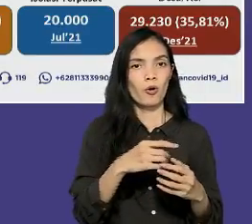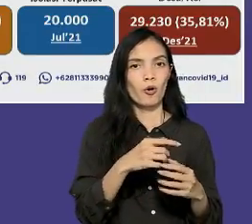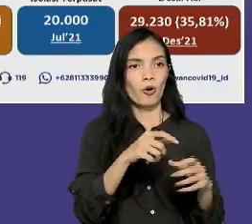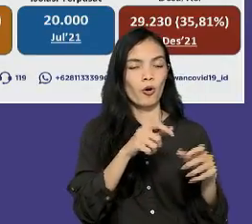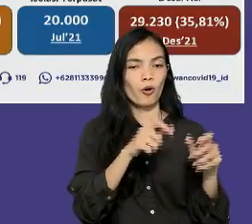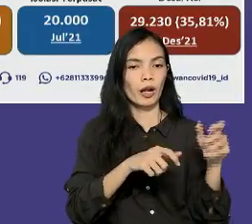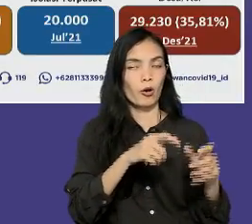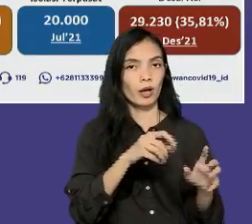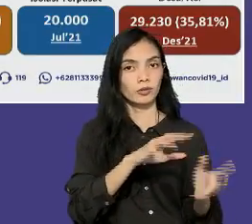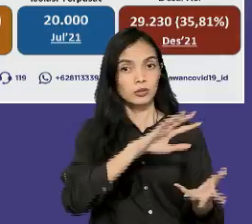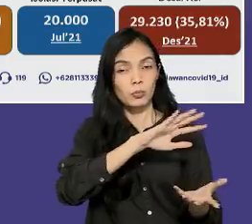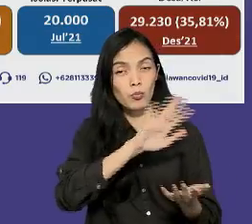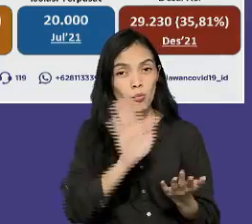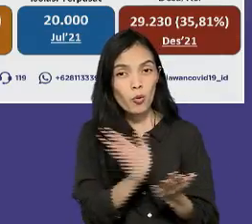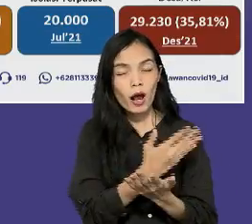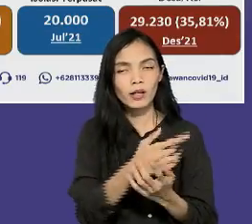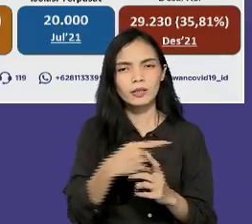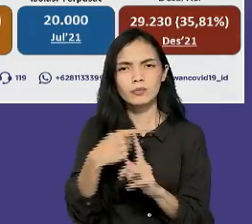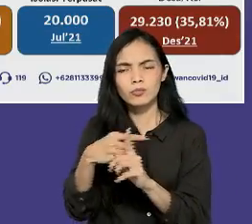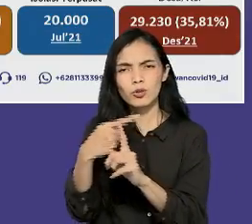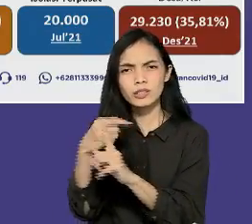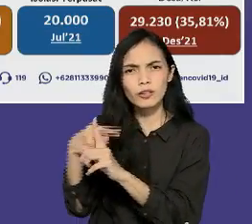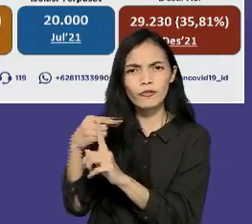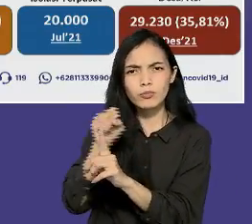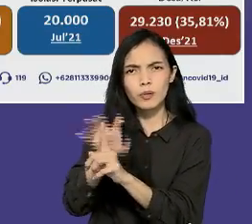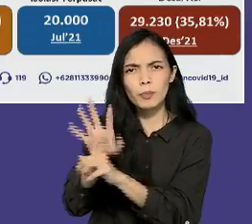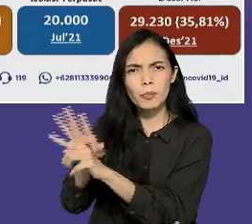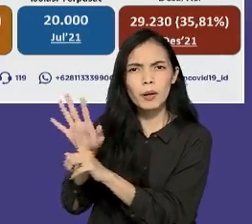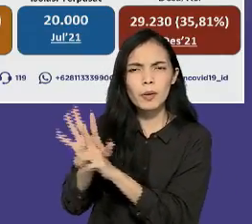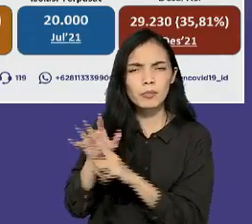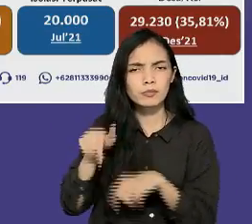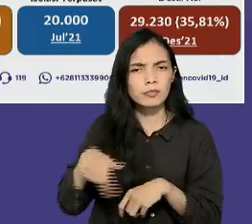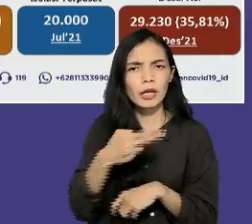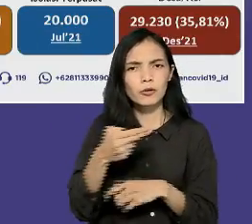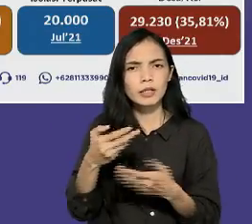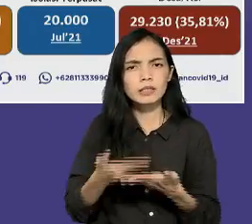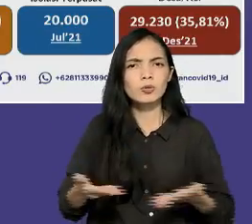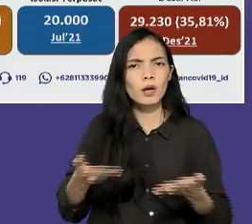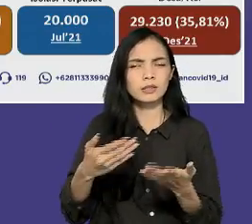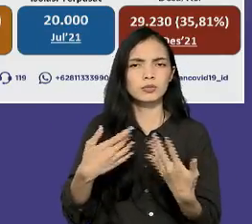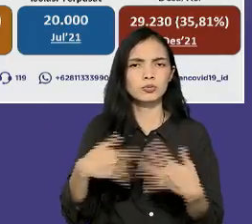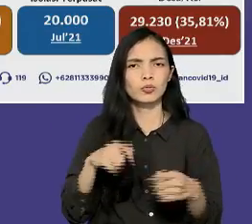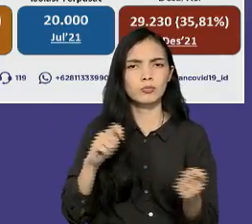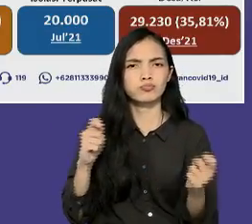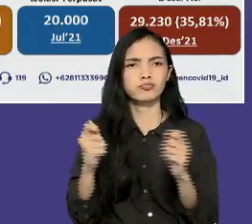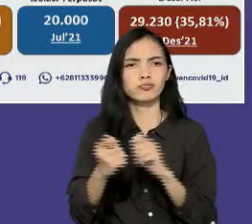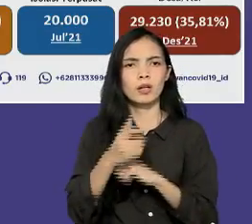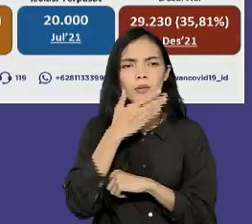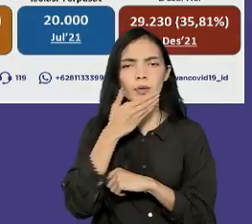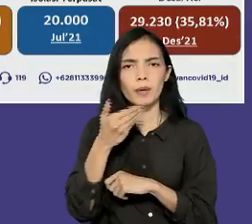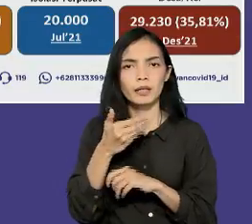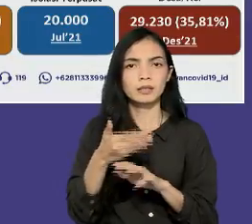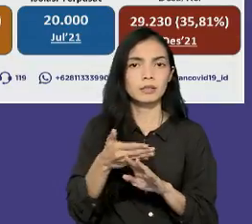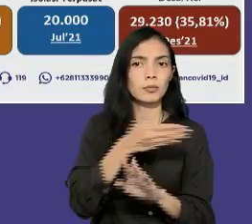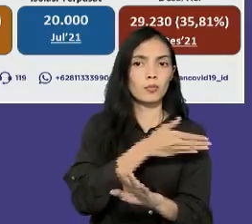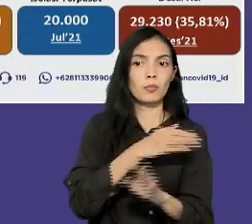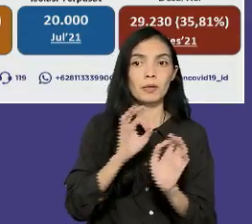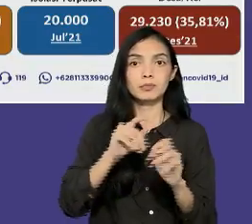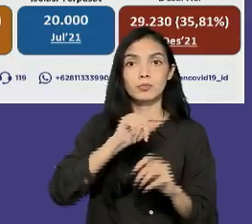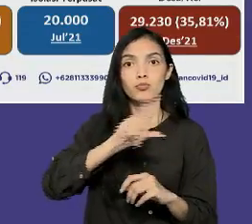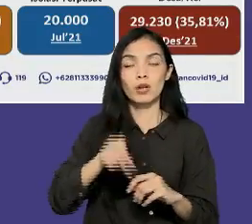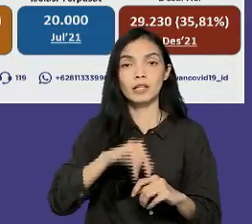yang dites, Indonesia juga dalam kondisi yang cukup baik. Setelah sebelumnya pada puncak